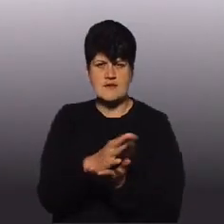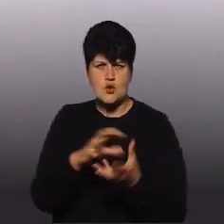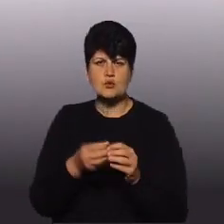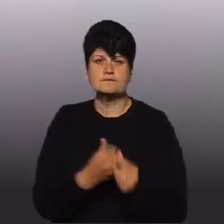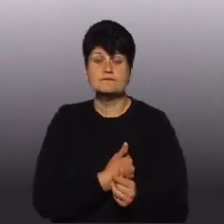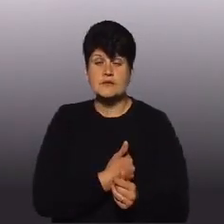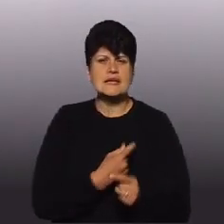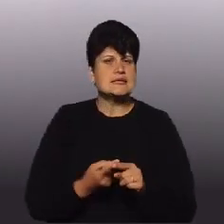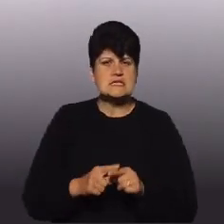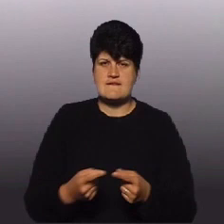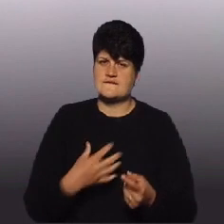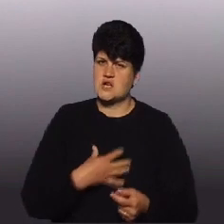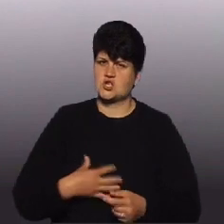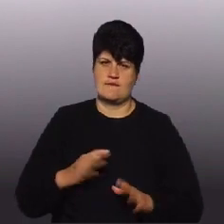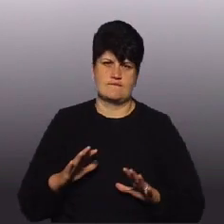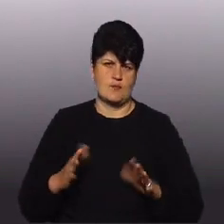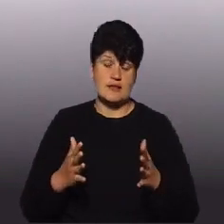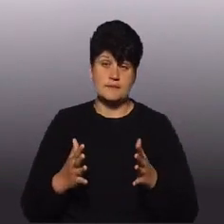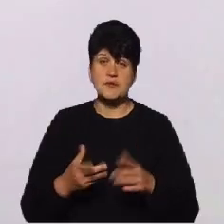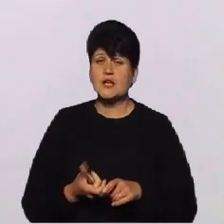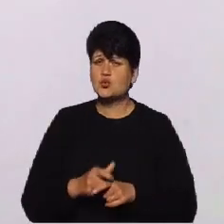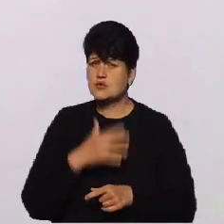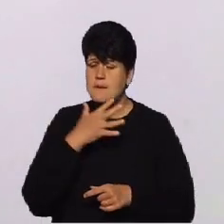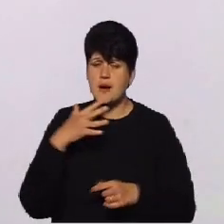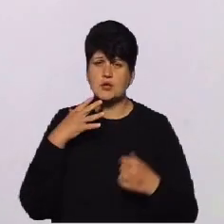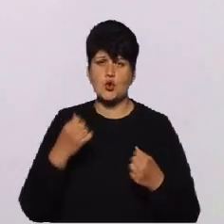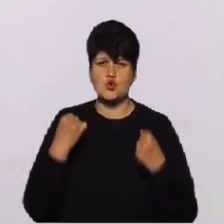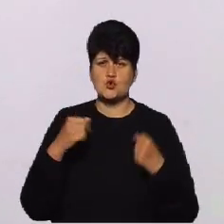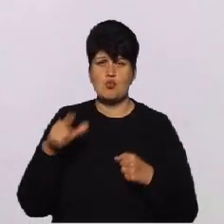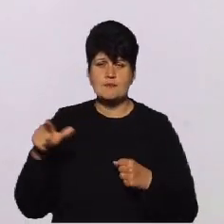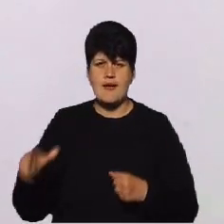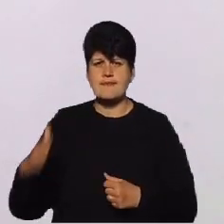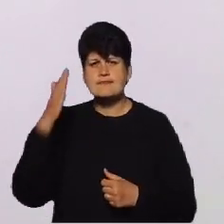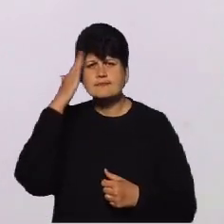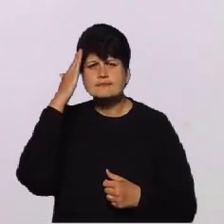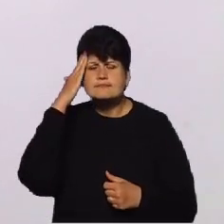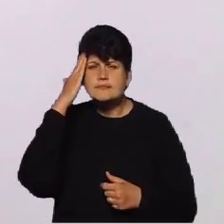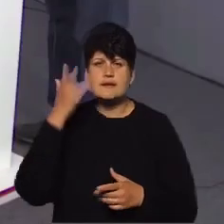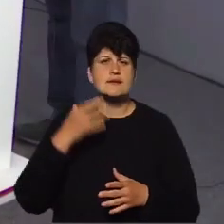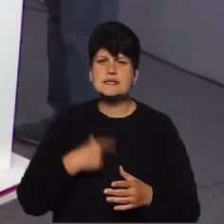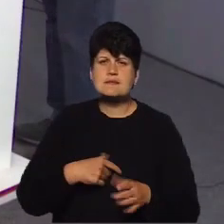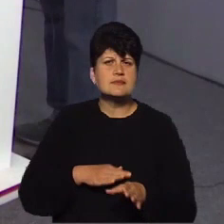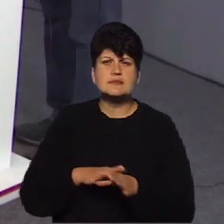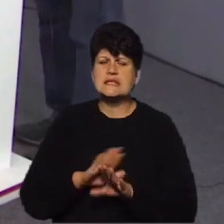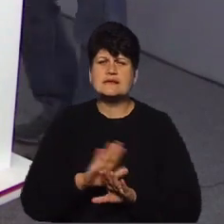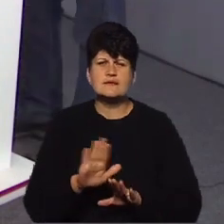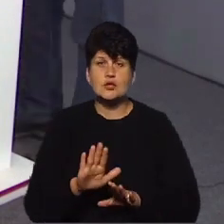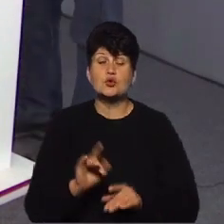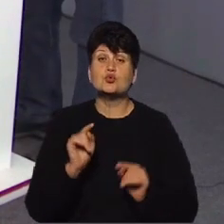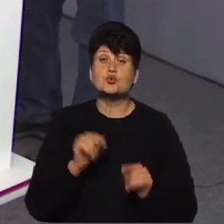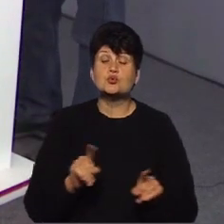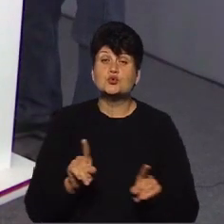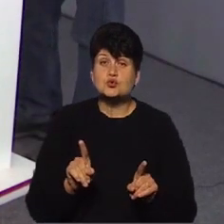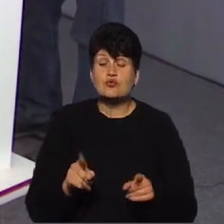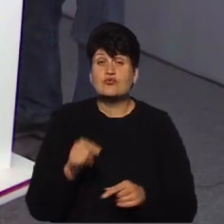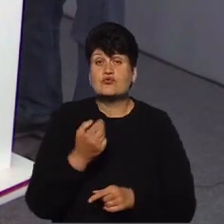момент. Тому що є дуже багато спортсменів, талантів, які себе не реалізували тільки за того, що вони